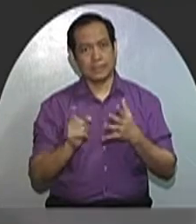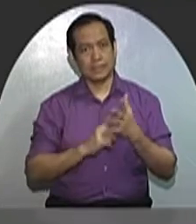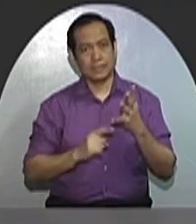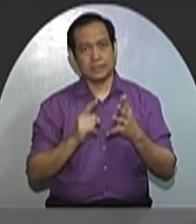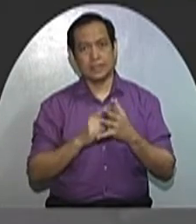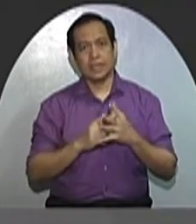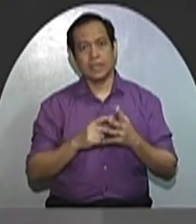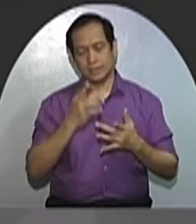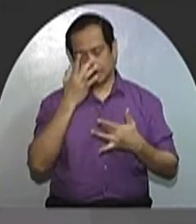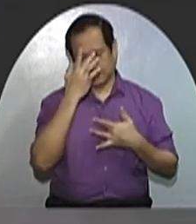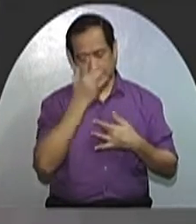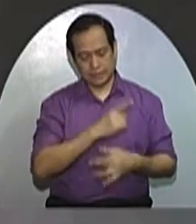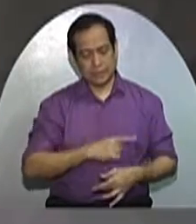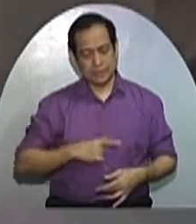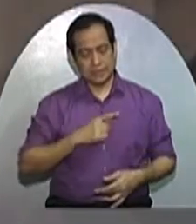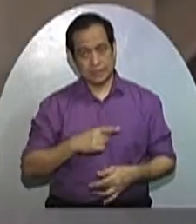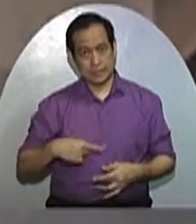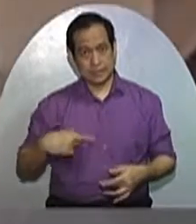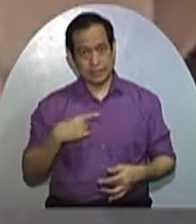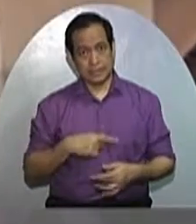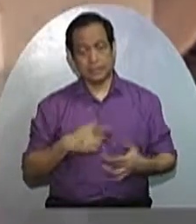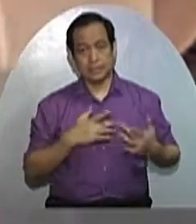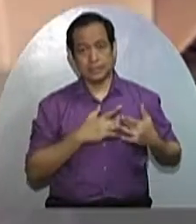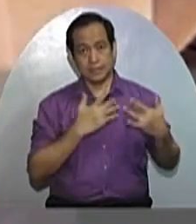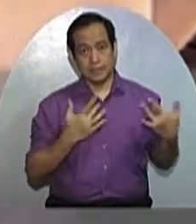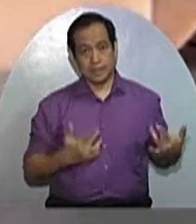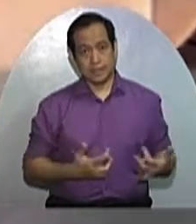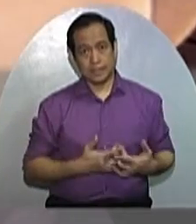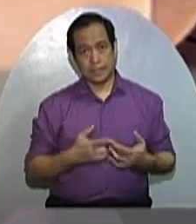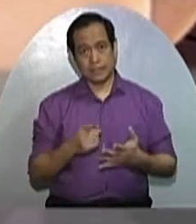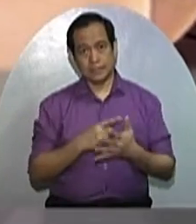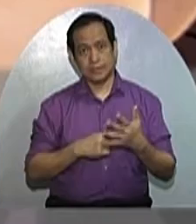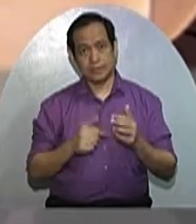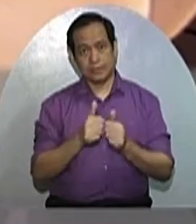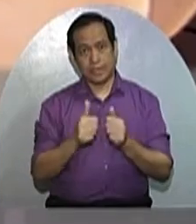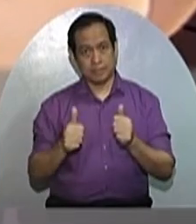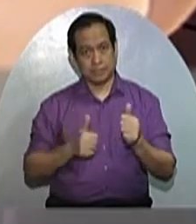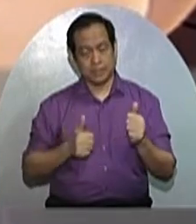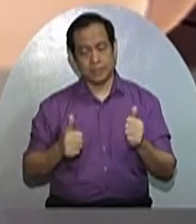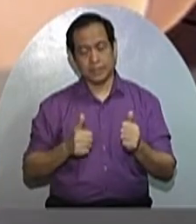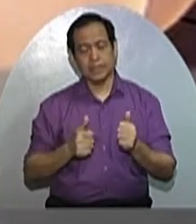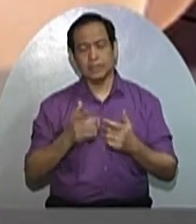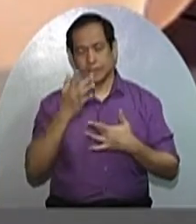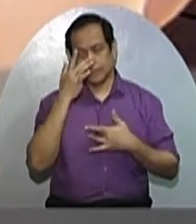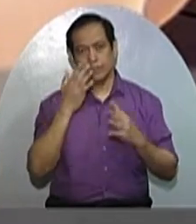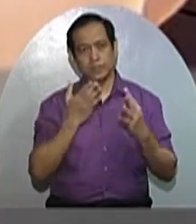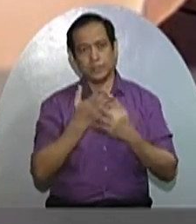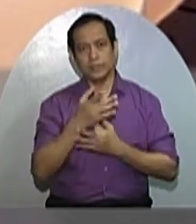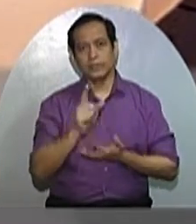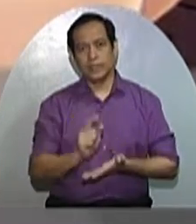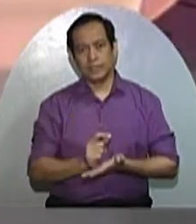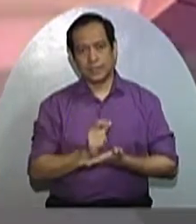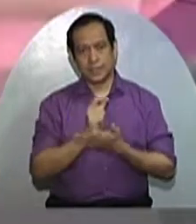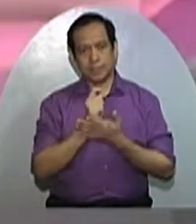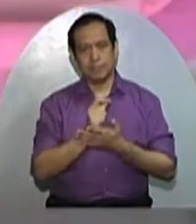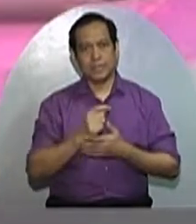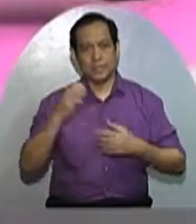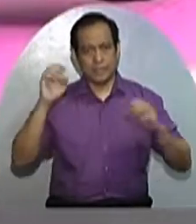sanhi ng sakit sa baga at puso. Maagapan ng ganitong klase ng sakit sa pamamagitan ng